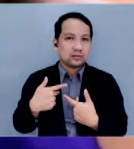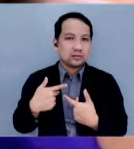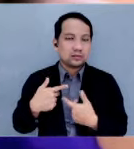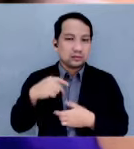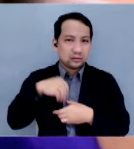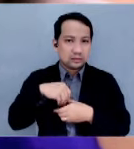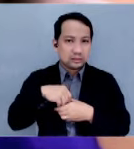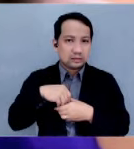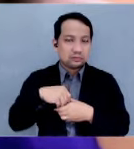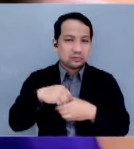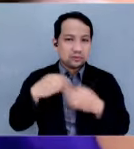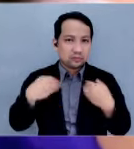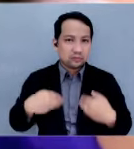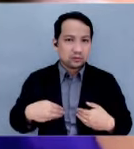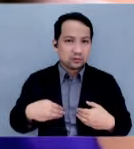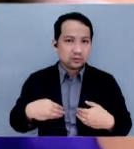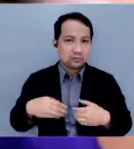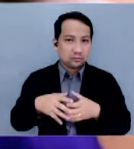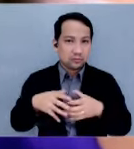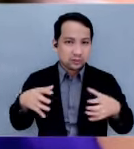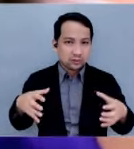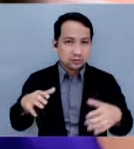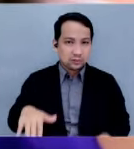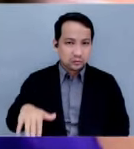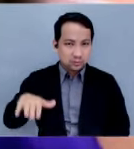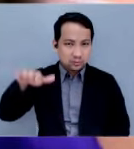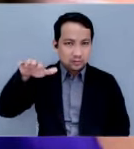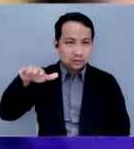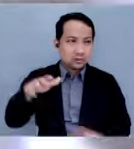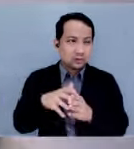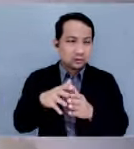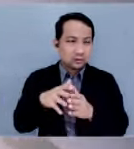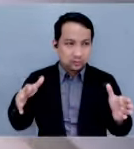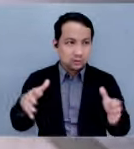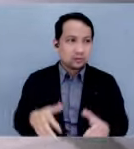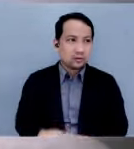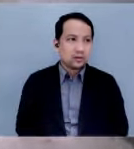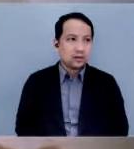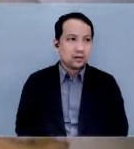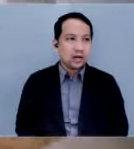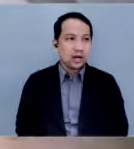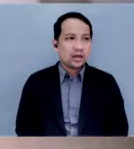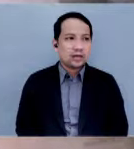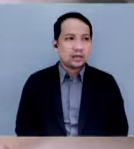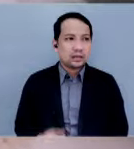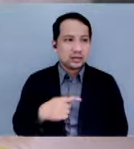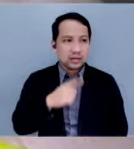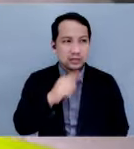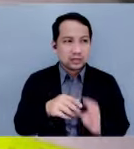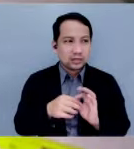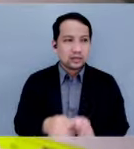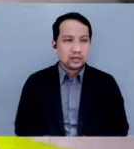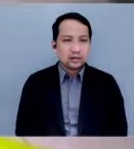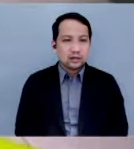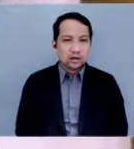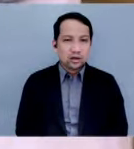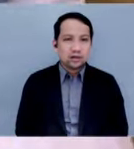niya sa paglaki niya kasi lumaki din daw po. Posible namang mauwi sa autism ang